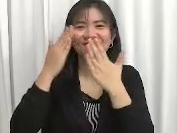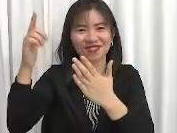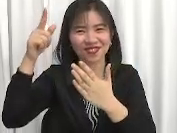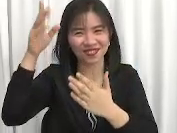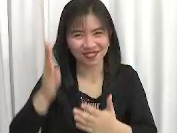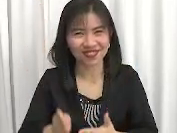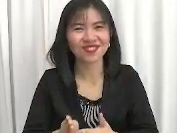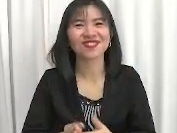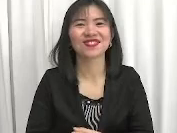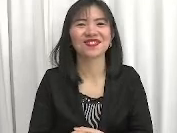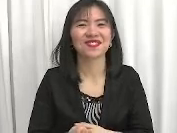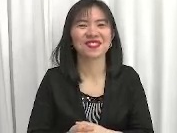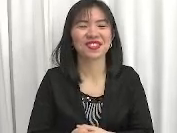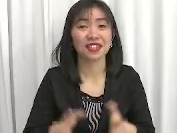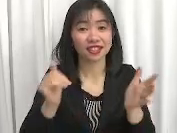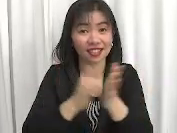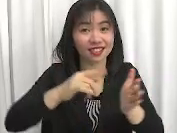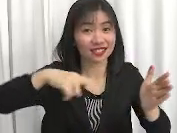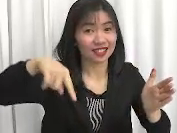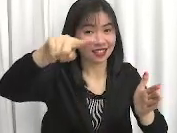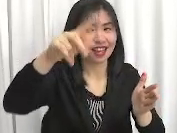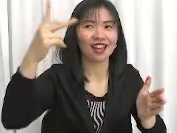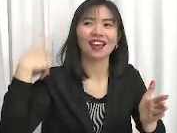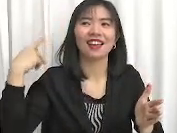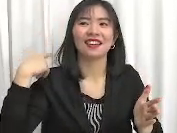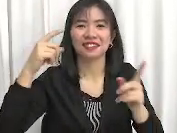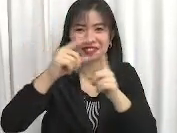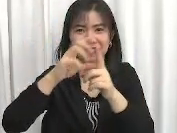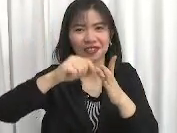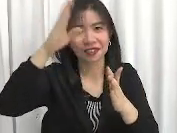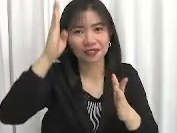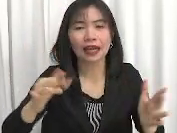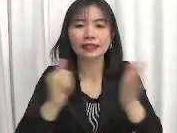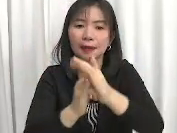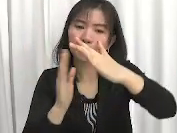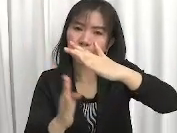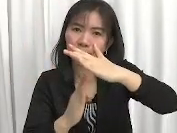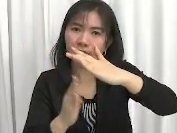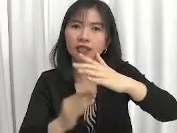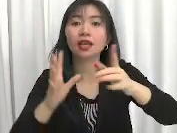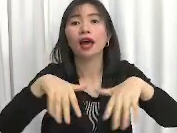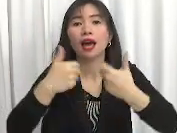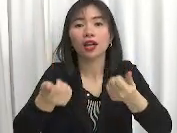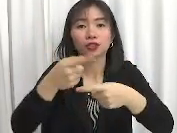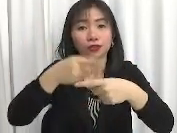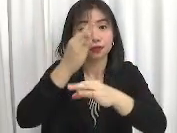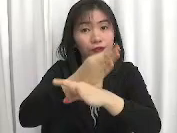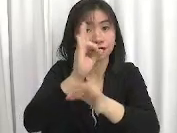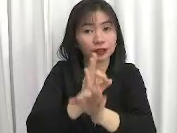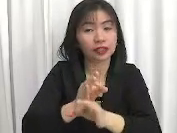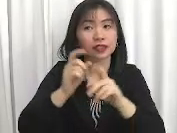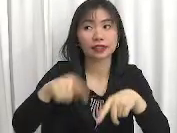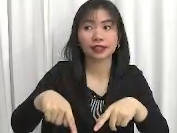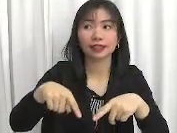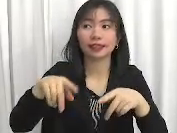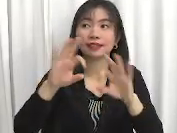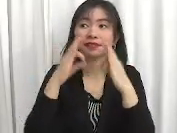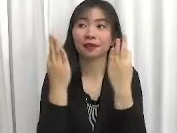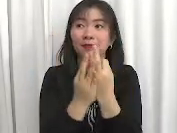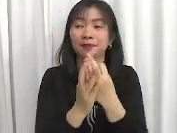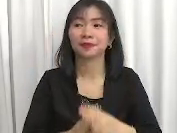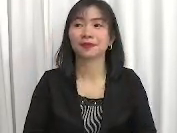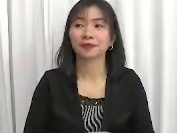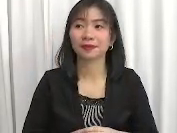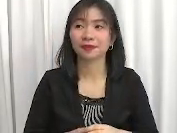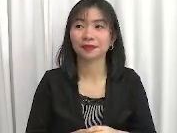na tayo ay may salita ng Diyos na basihan ng kaayusan ng ating pagpapamilya. Okay? Gusto ko po palang basahin yung